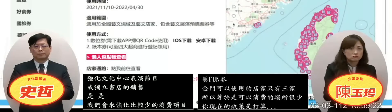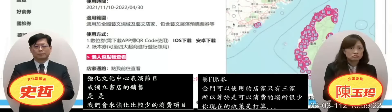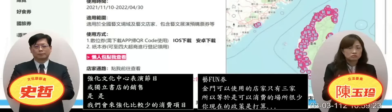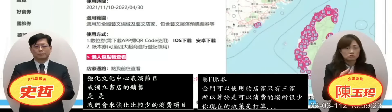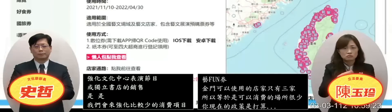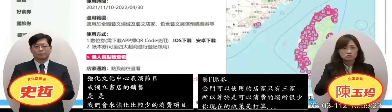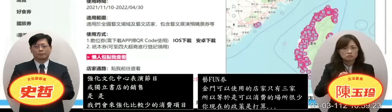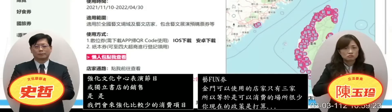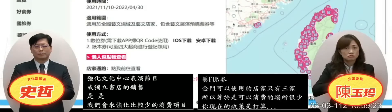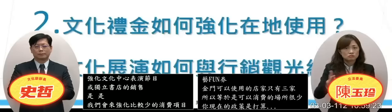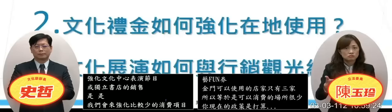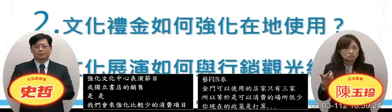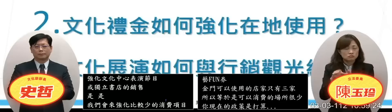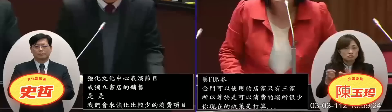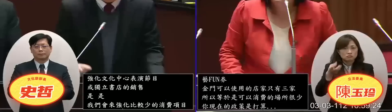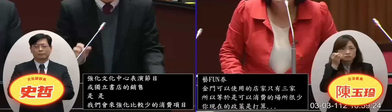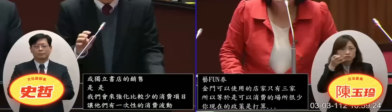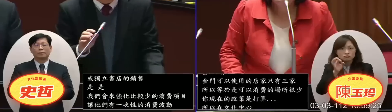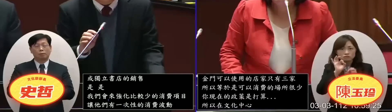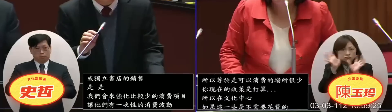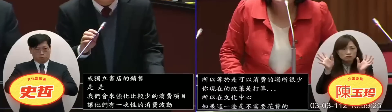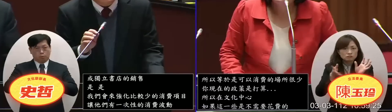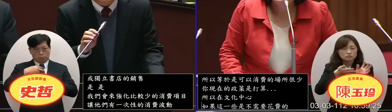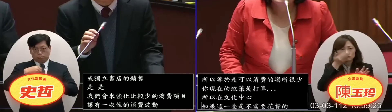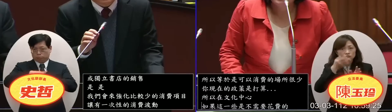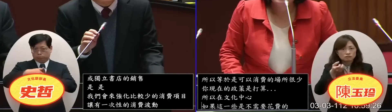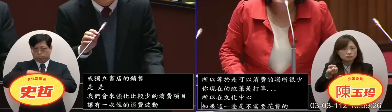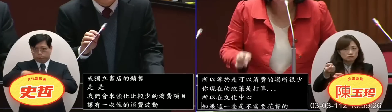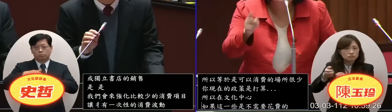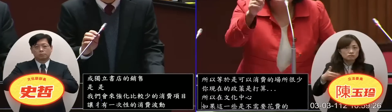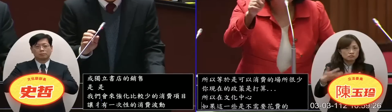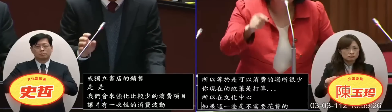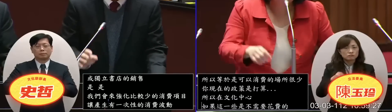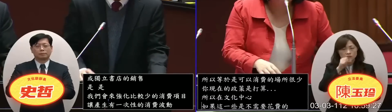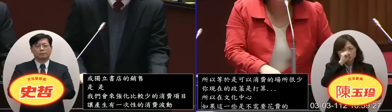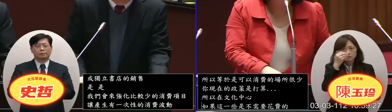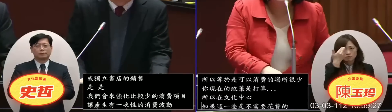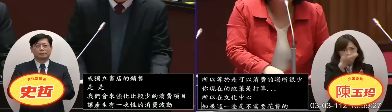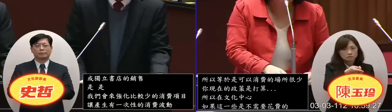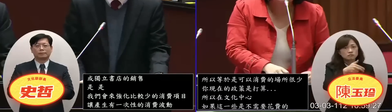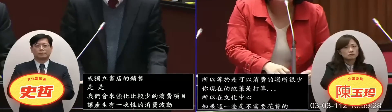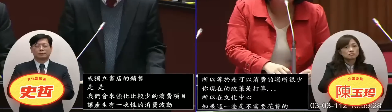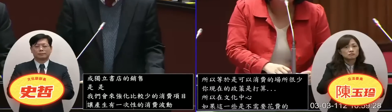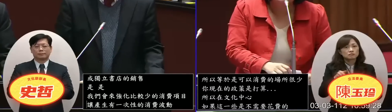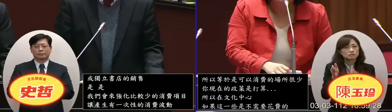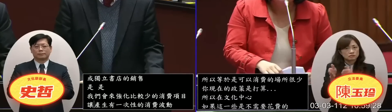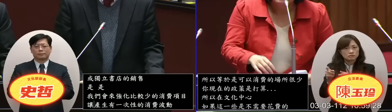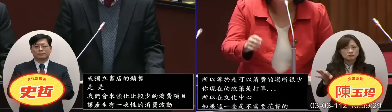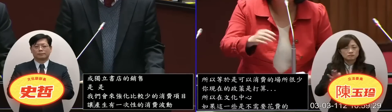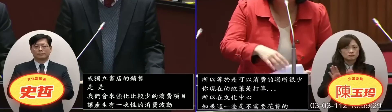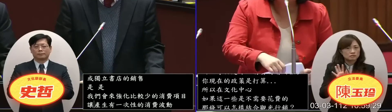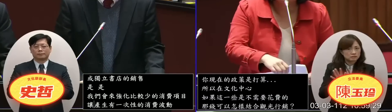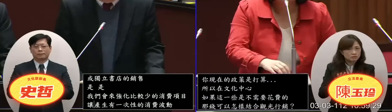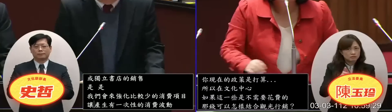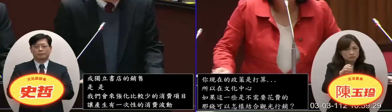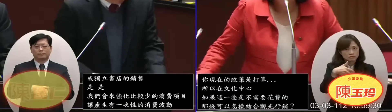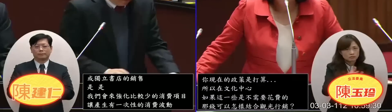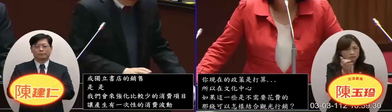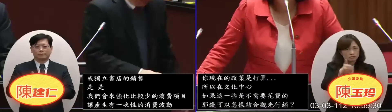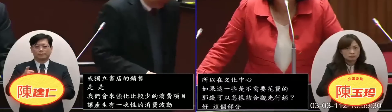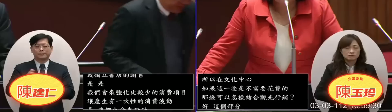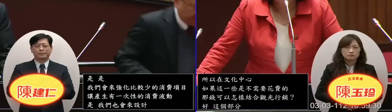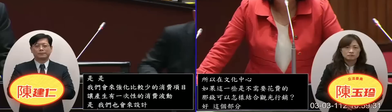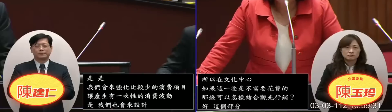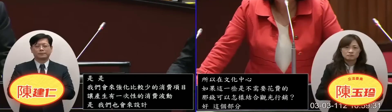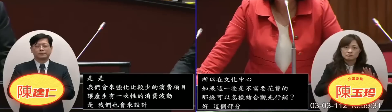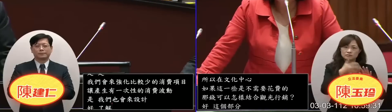怎么样结合这个观光的行销？ 是我们也会来设计这样子。对 哦，好，这个部分麻烦你们哦。对于金门这个部分哦，好，谢谢部长。